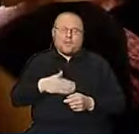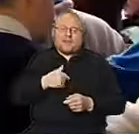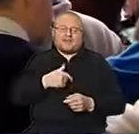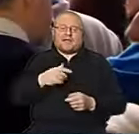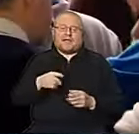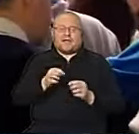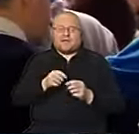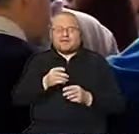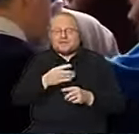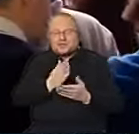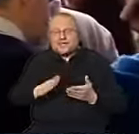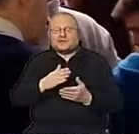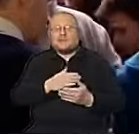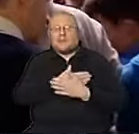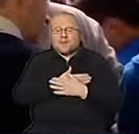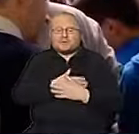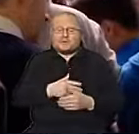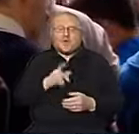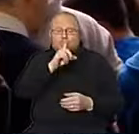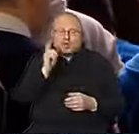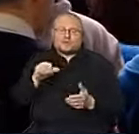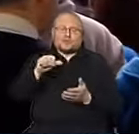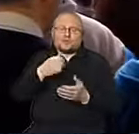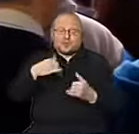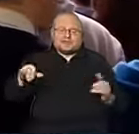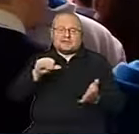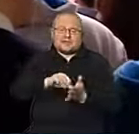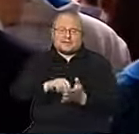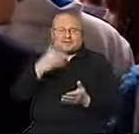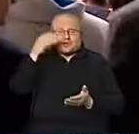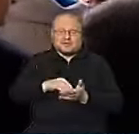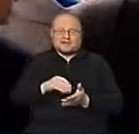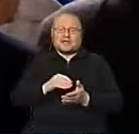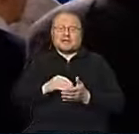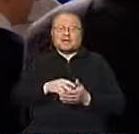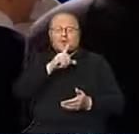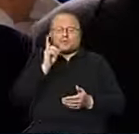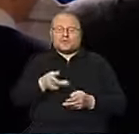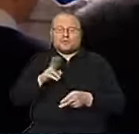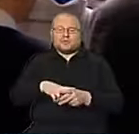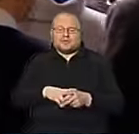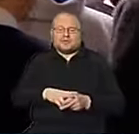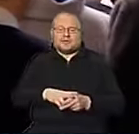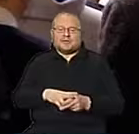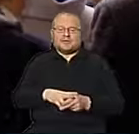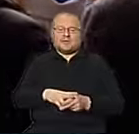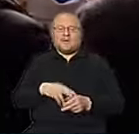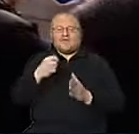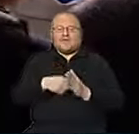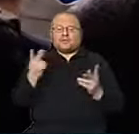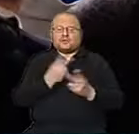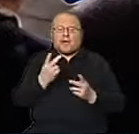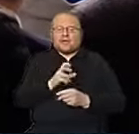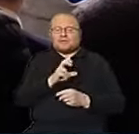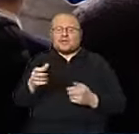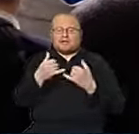bardzo. To jest tak, że ludzie z różnych środowisk, z różnym doświadczeniem, ludzie, którzy w filmie szukają